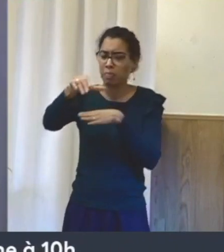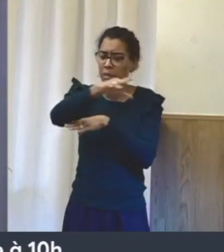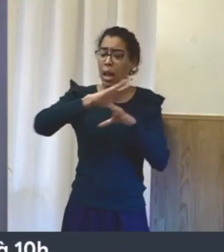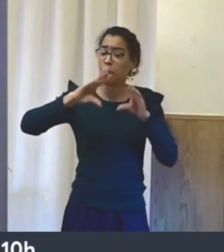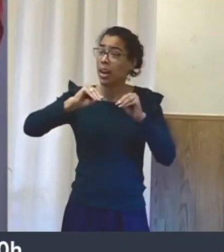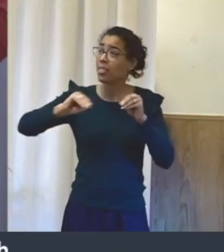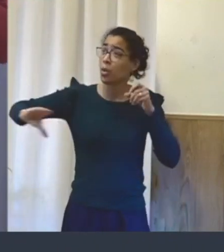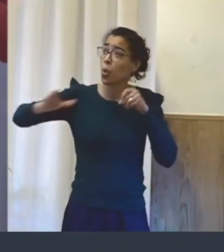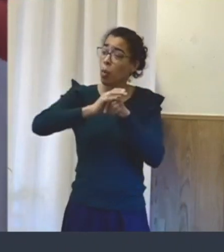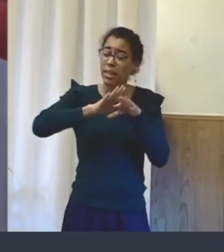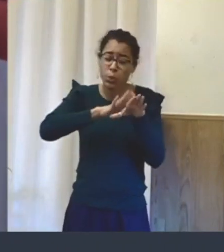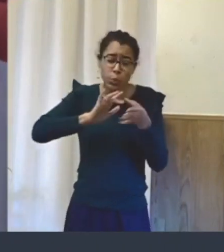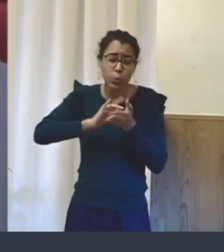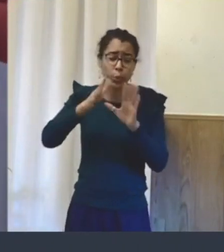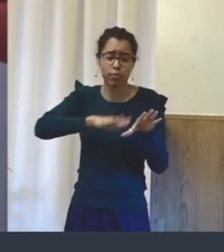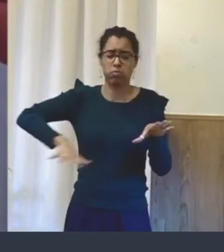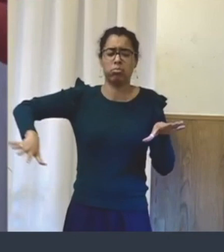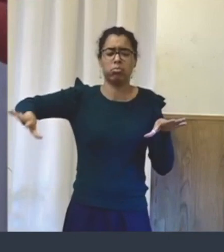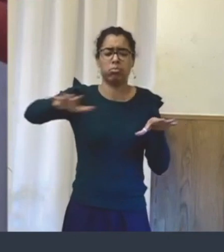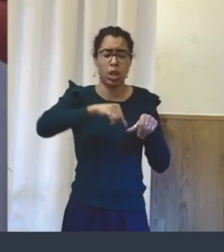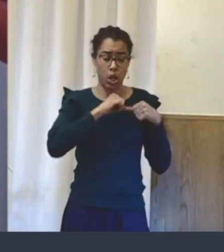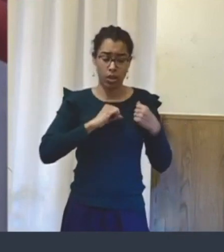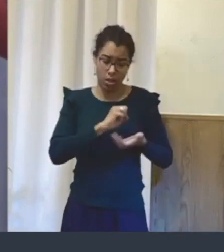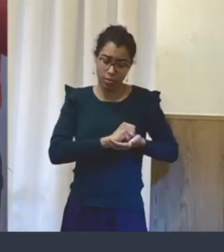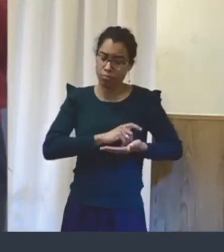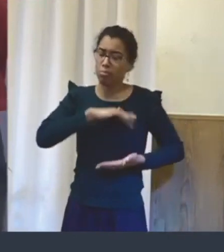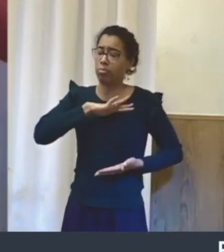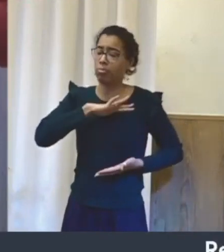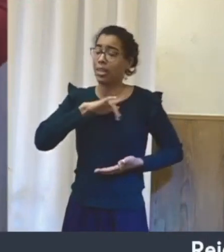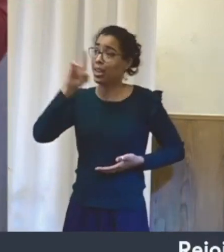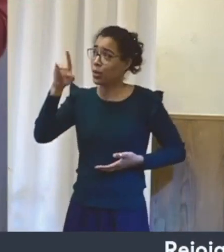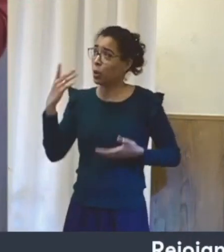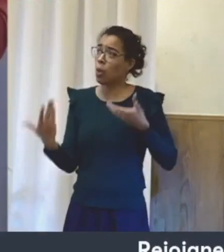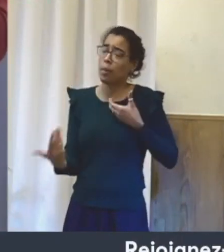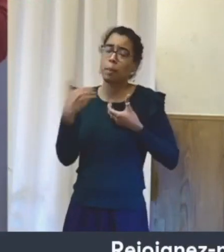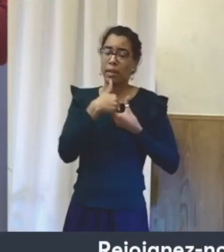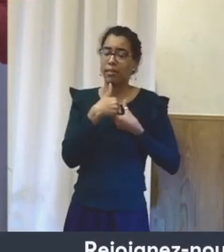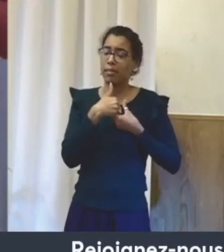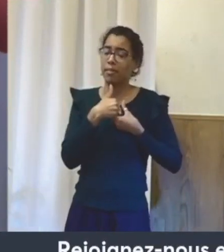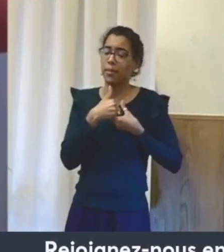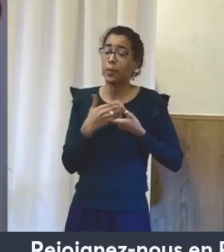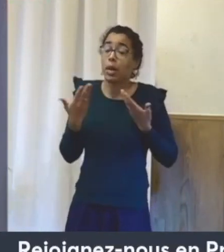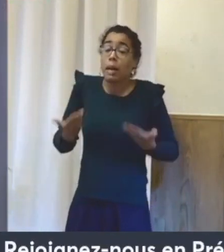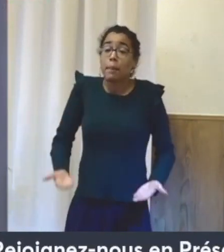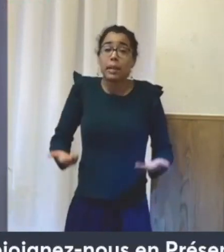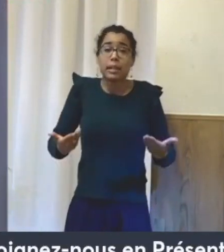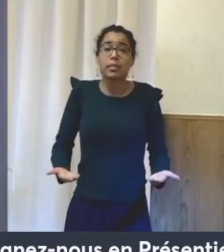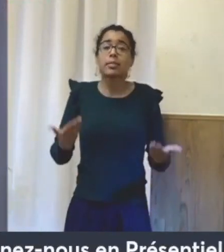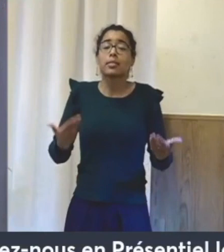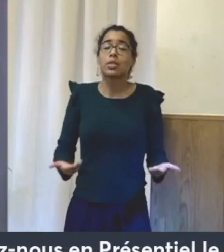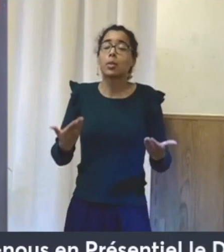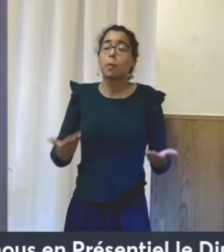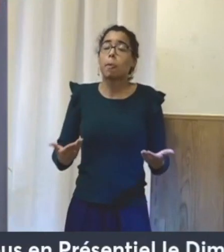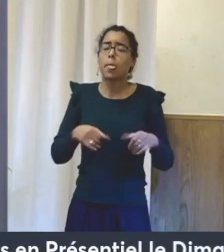revenir dans nos cœurs, que maintenant, tu puisses faire ton entrée. Que maintenant, Seigneur,